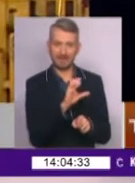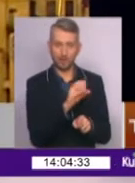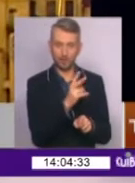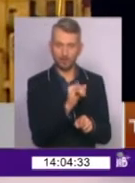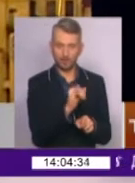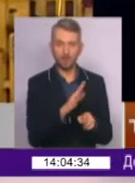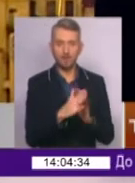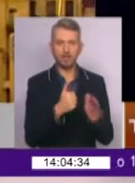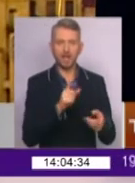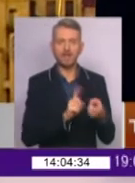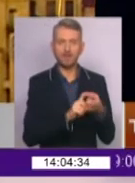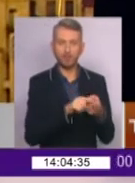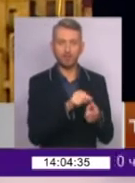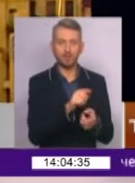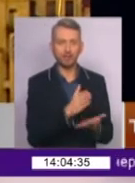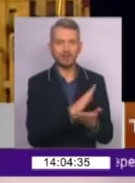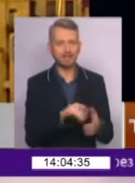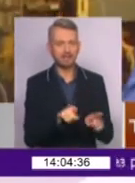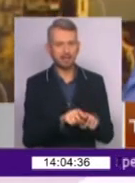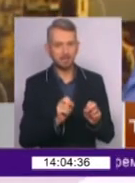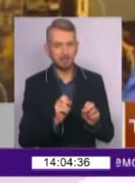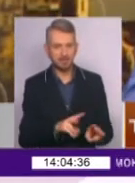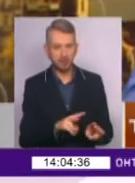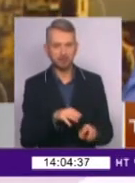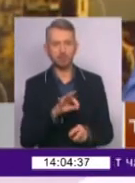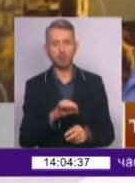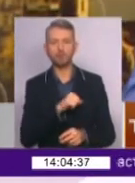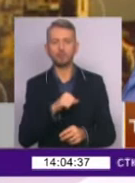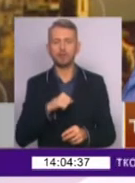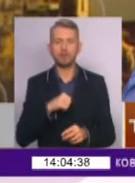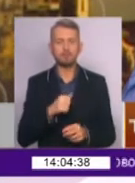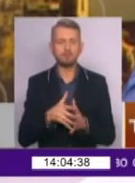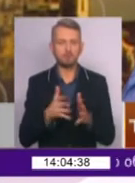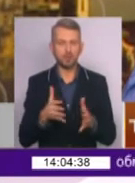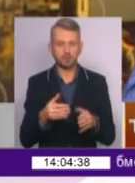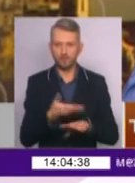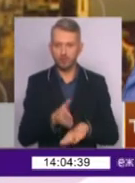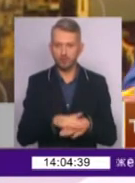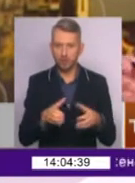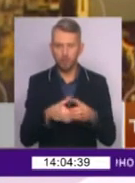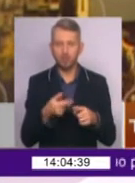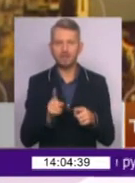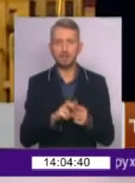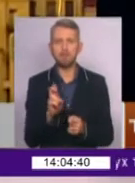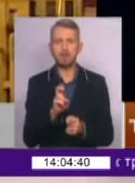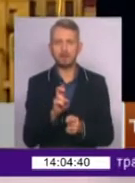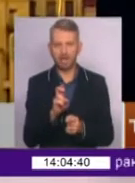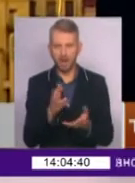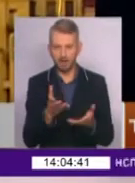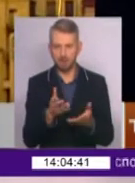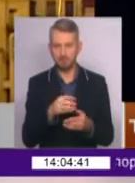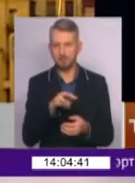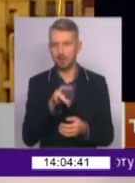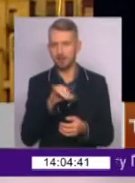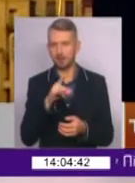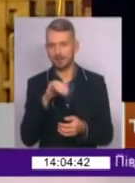вірусами, вони є не такими небезпечними, то найбільш важку групу становлять саме бактеріальні менінгіти. Слід зазначити, що від